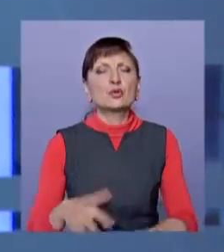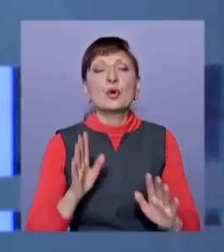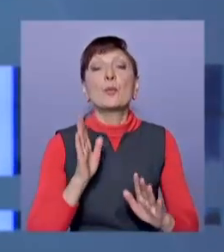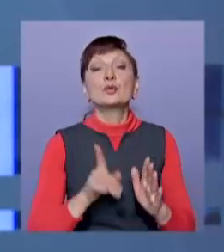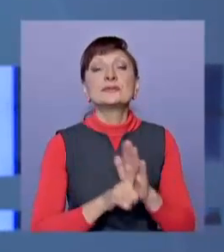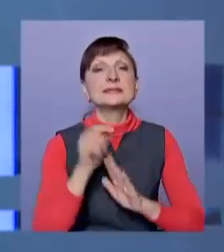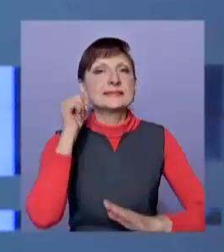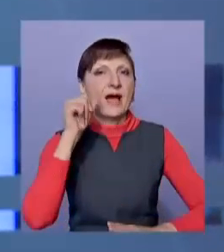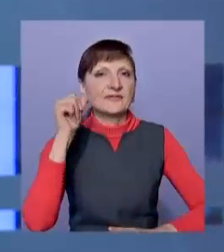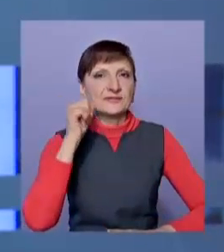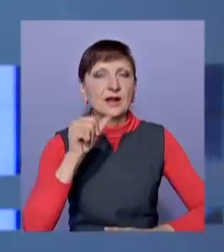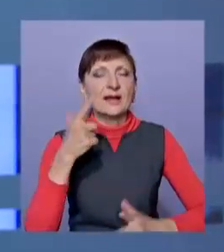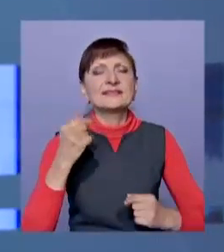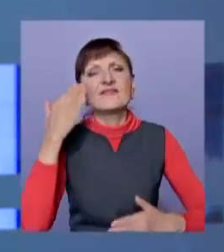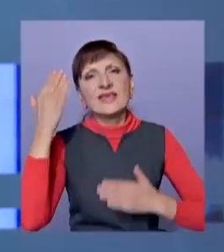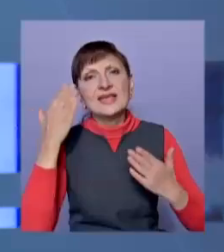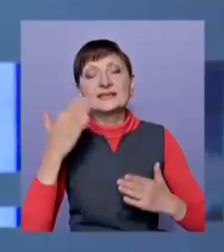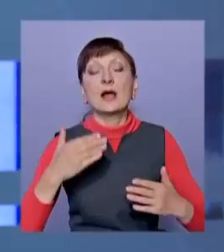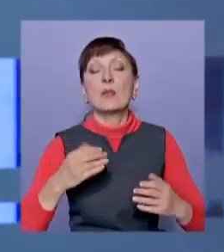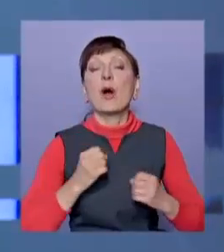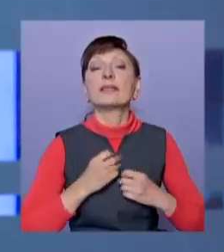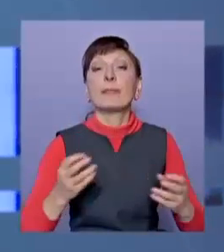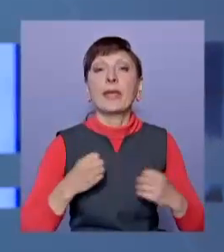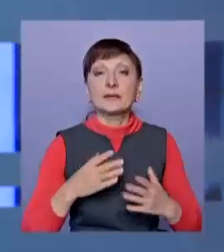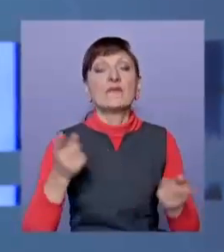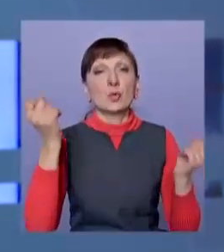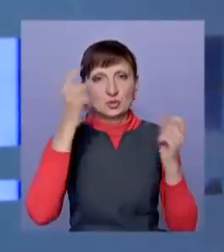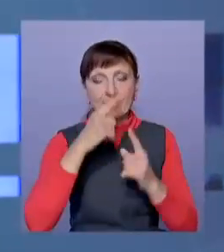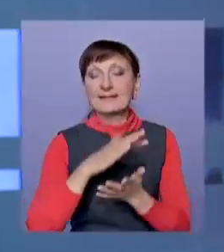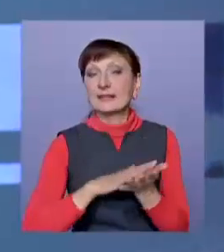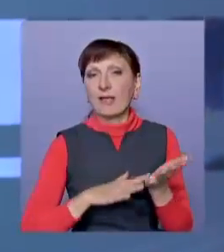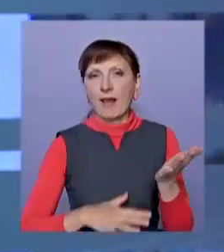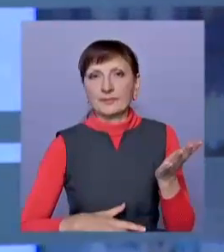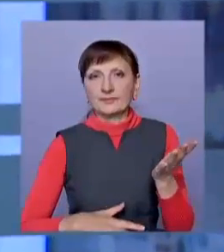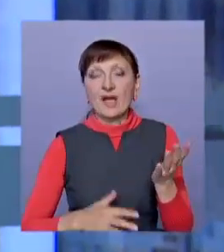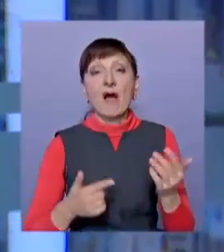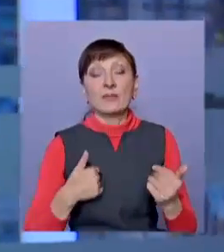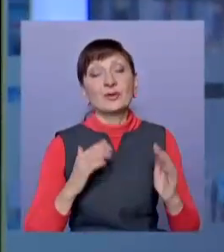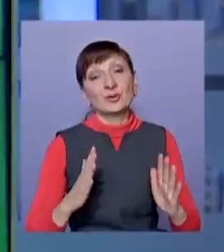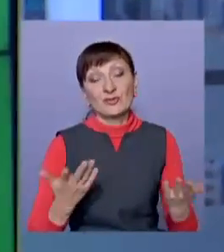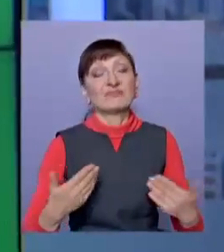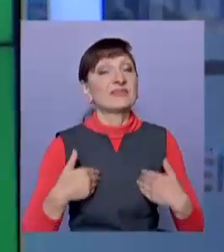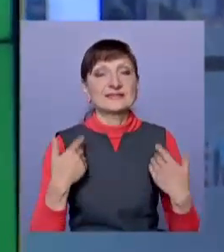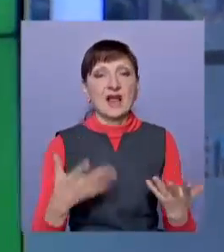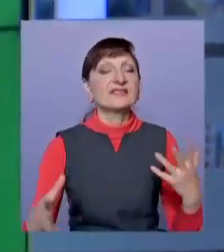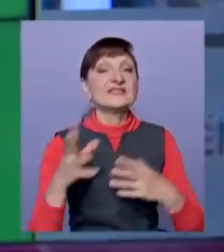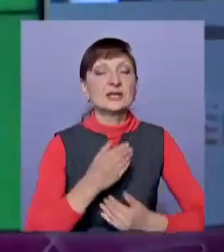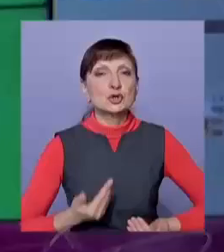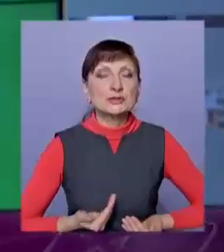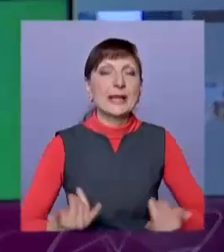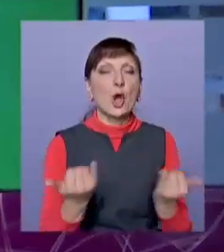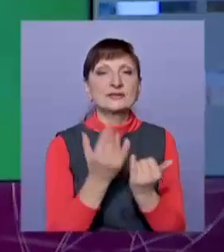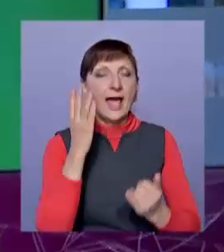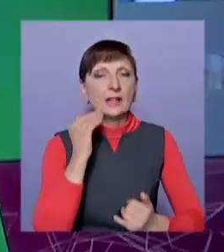грянет завтра. Где весело и полезно отметить события, вы узнаете далее. А мне остается лишь поздравить всех жителей и